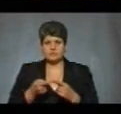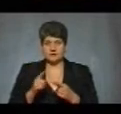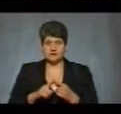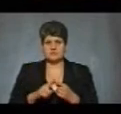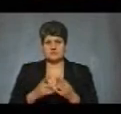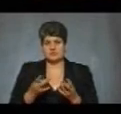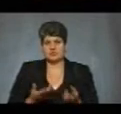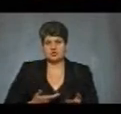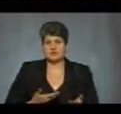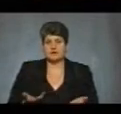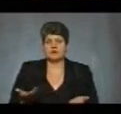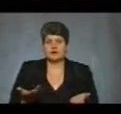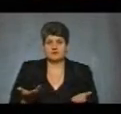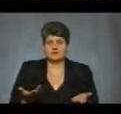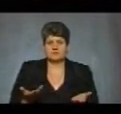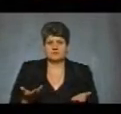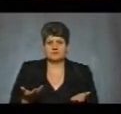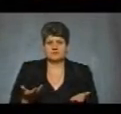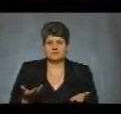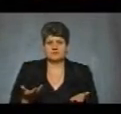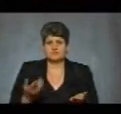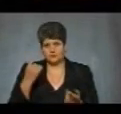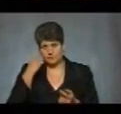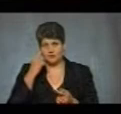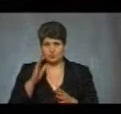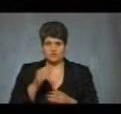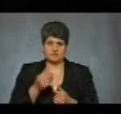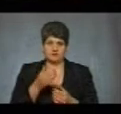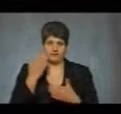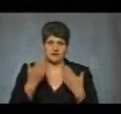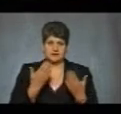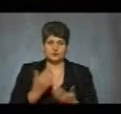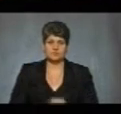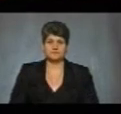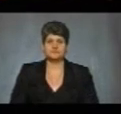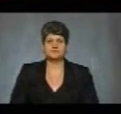пережити якось буде, гадаю, буде весело.